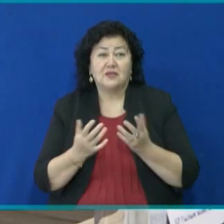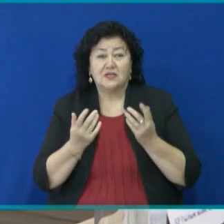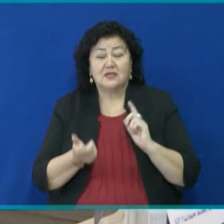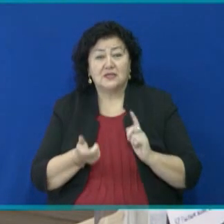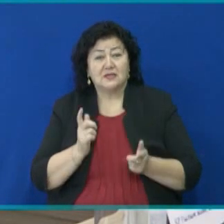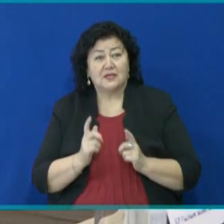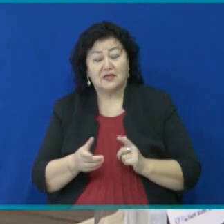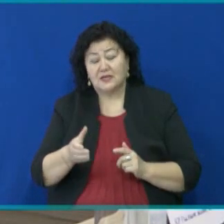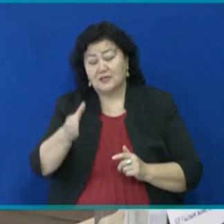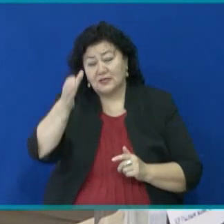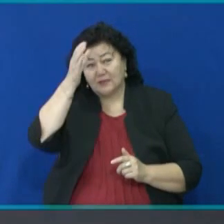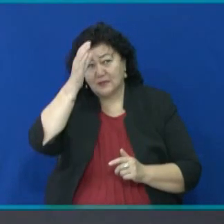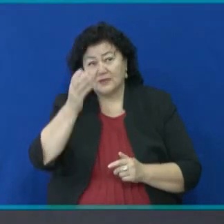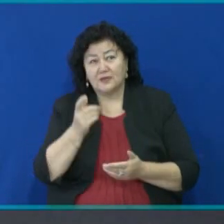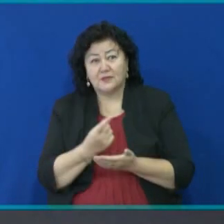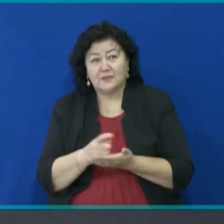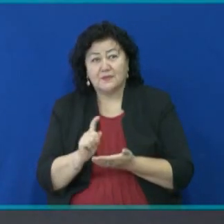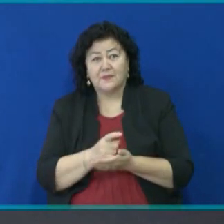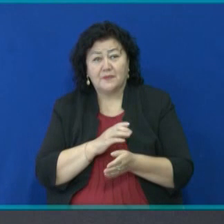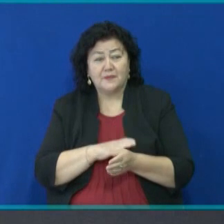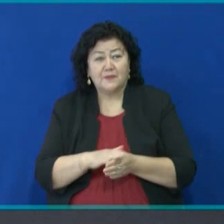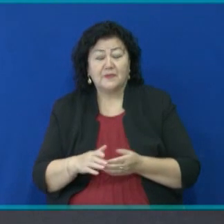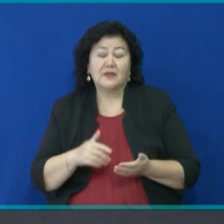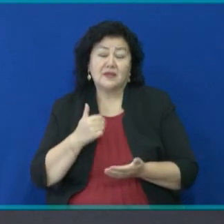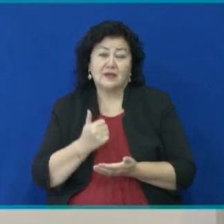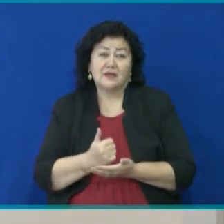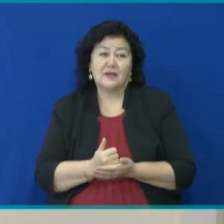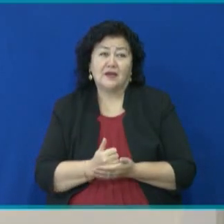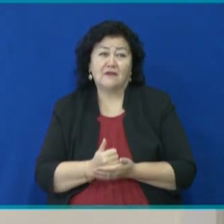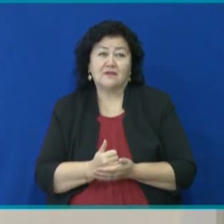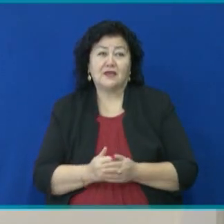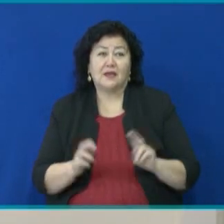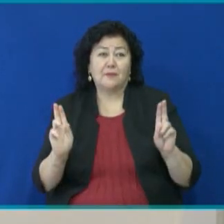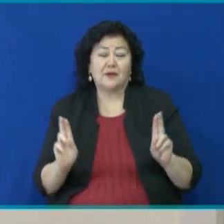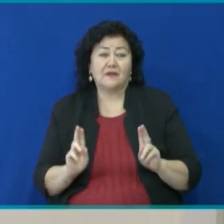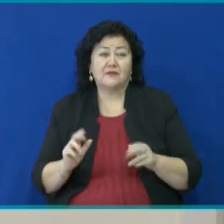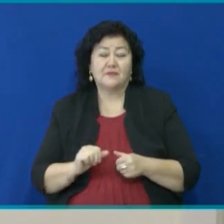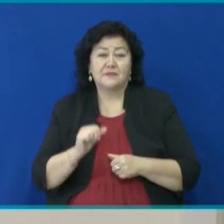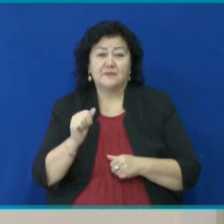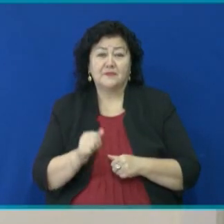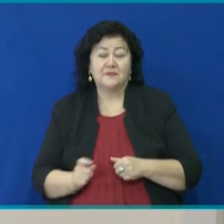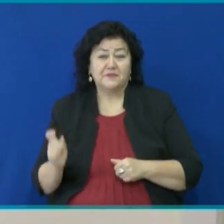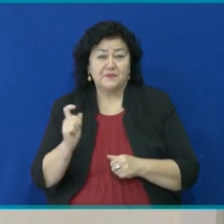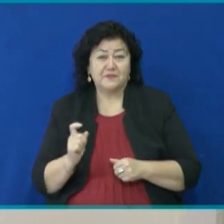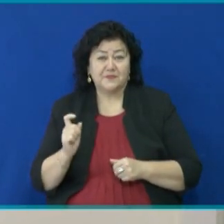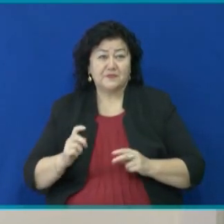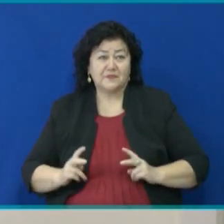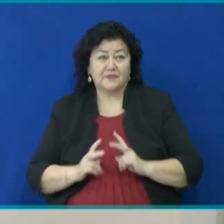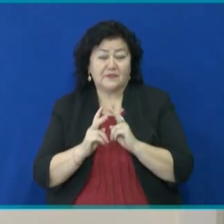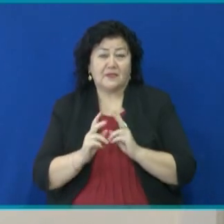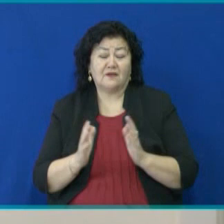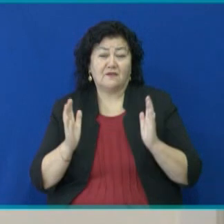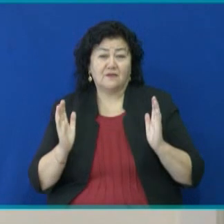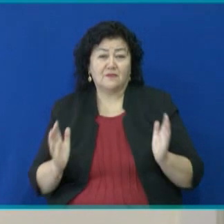заманауи білім, толыққанды тәрбие беру басты міндет екенін айтты. Жеке университеттер үлкен әлеуметтік тапсырысты